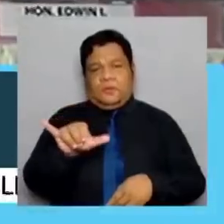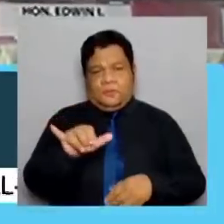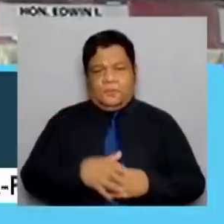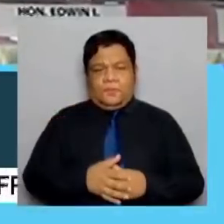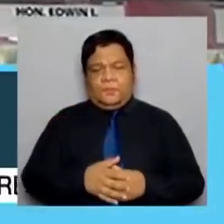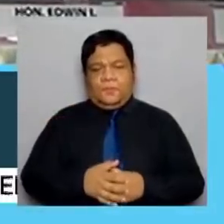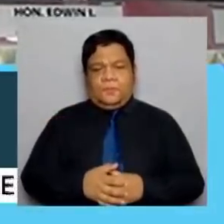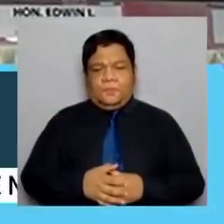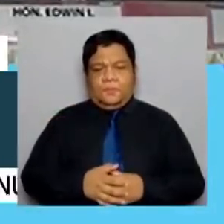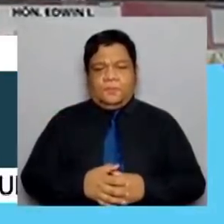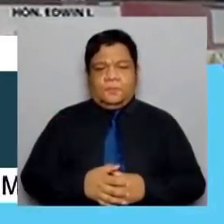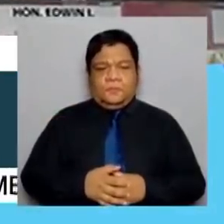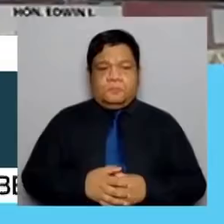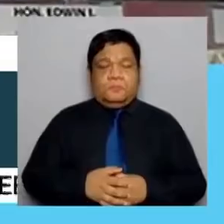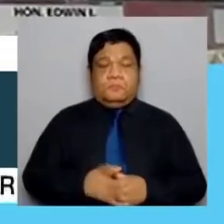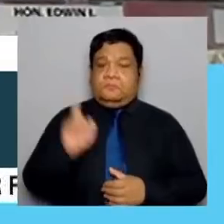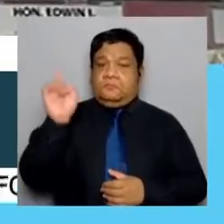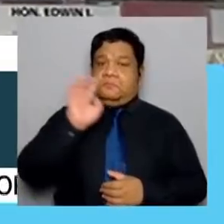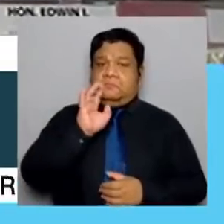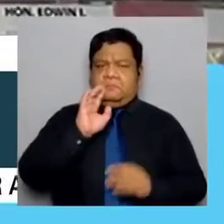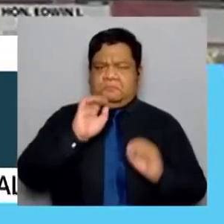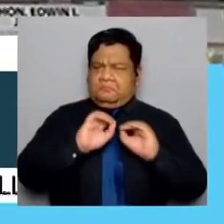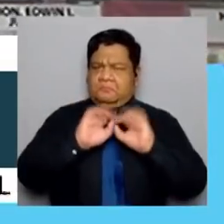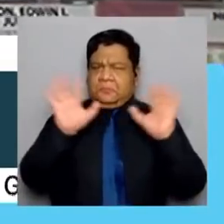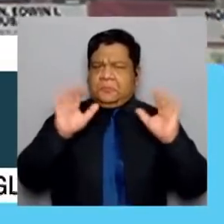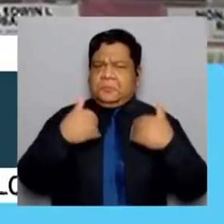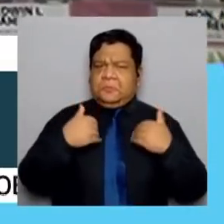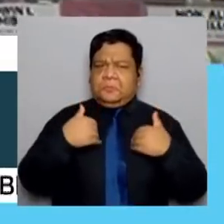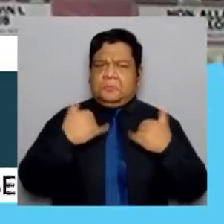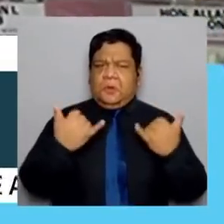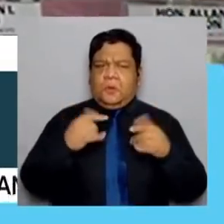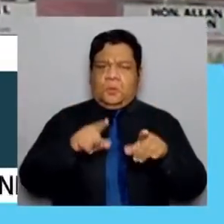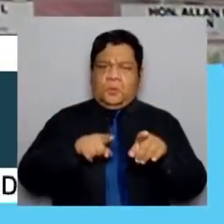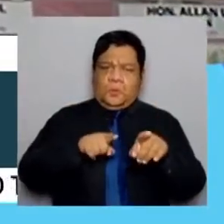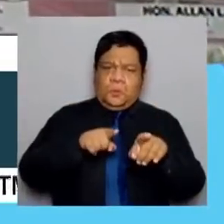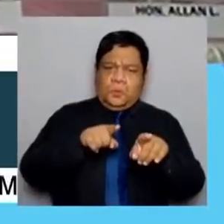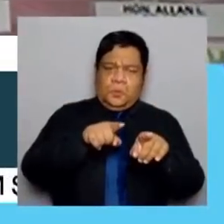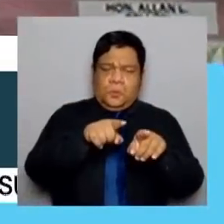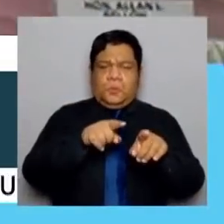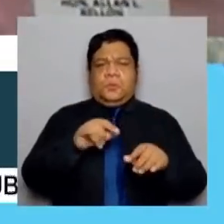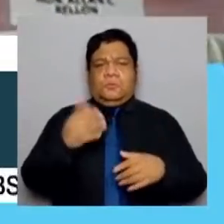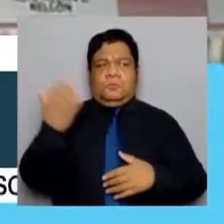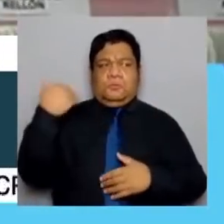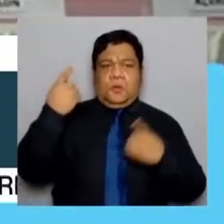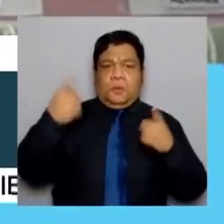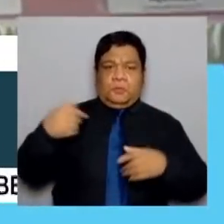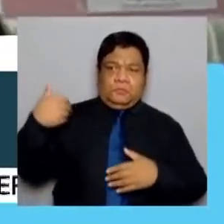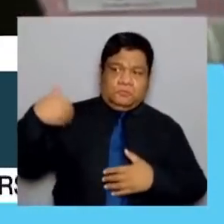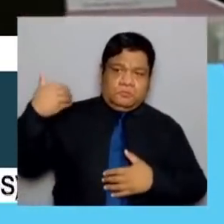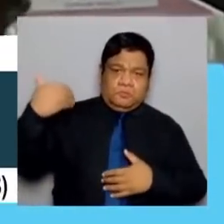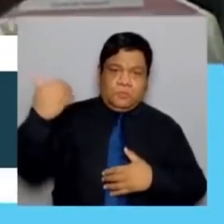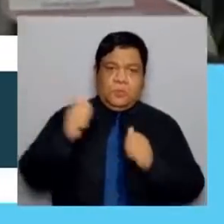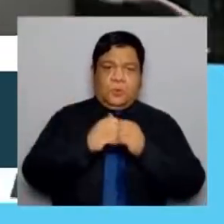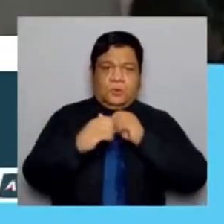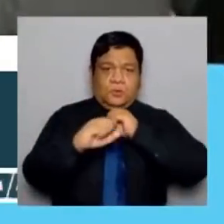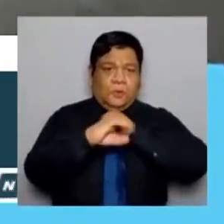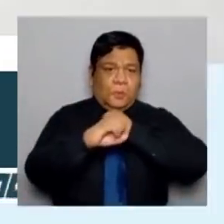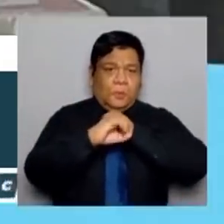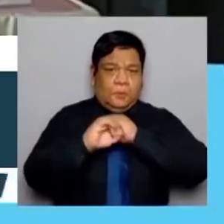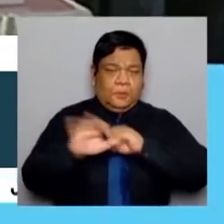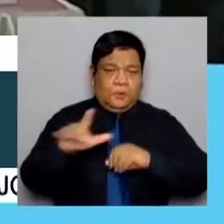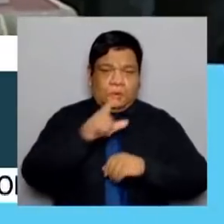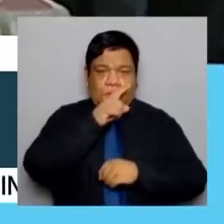Tingin namin, klarong momentum ang nakikita nitong nakaraang mga linggo sa kampanya ni VP Lenny at ni Senator